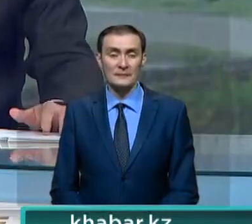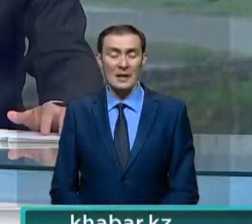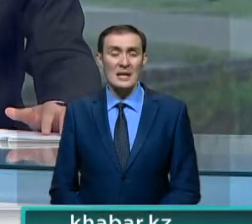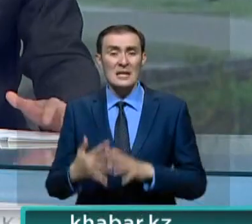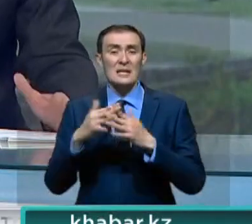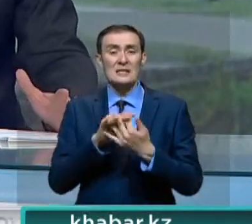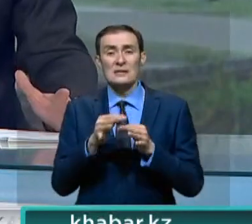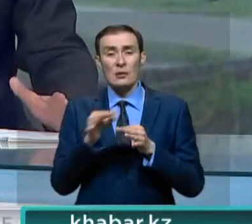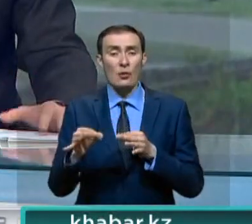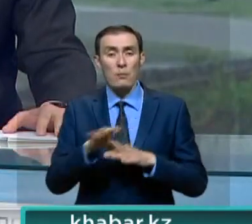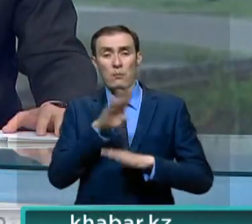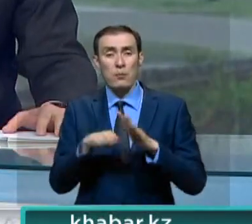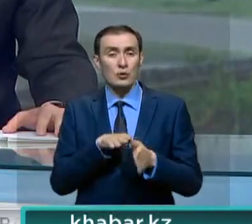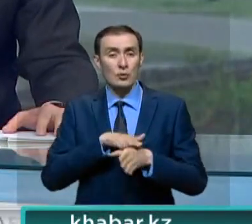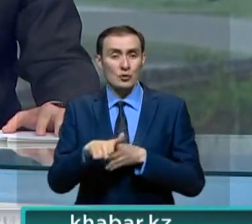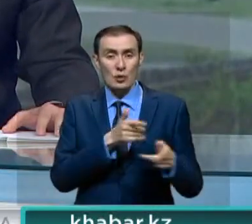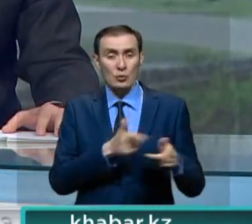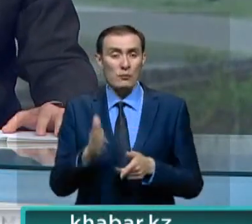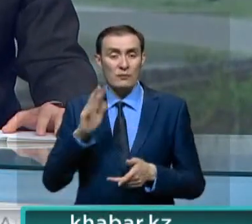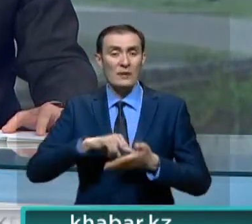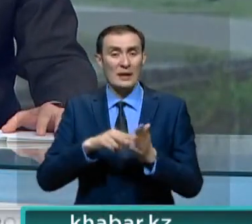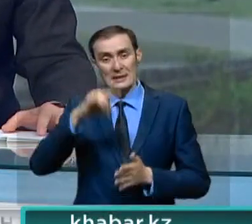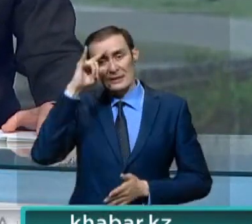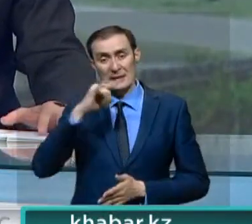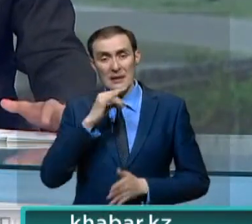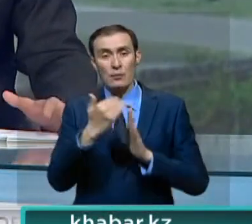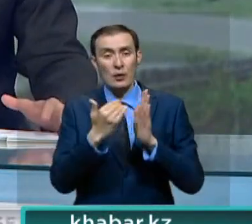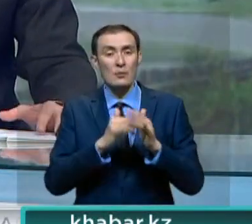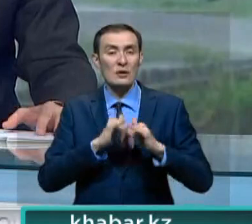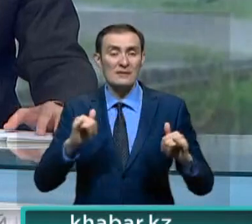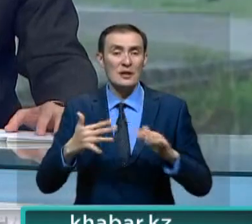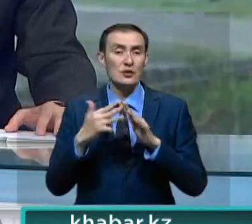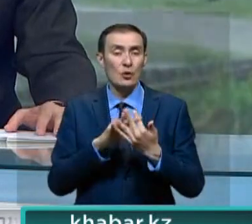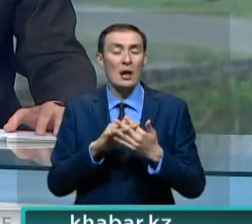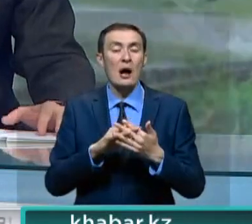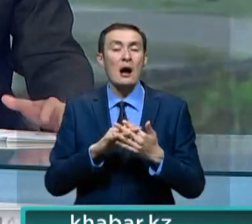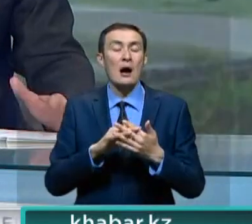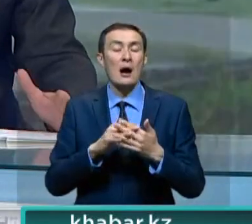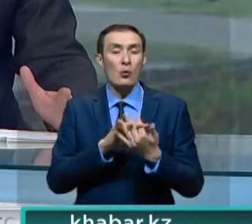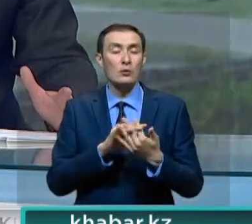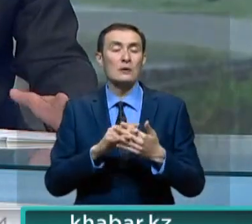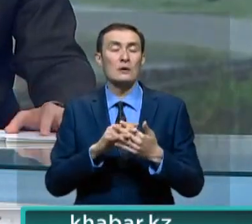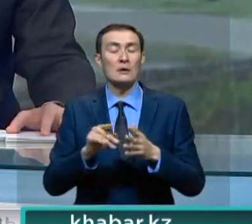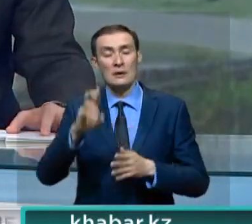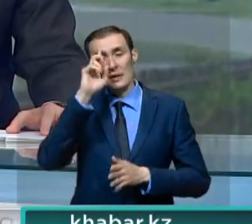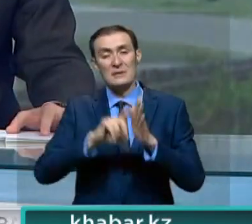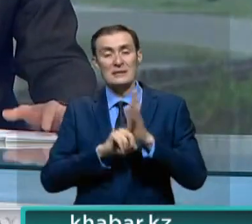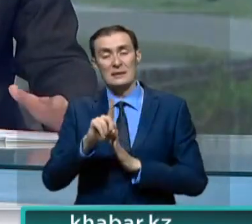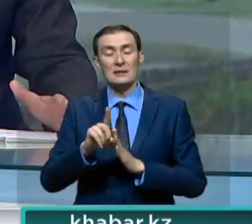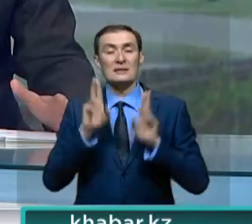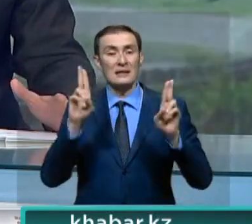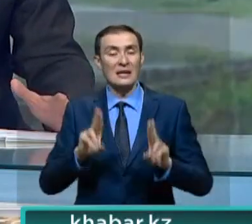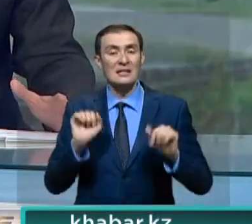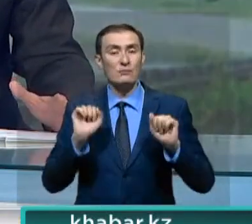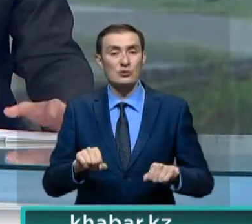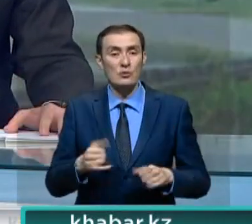Село под ключ. Под таким девизом в Казахстане намерены переформатировать программу развития сел АОЛ Ельбесегэ. Существующие стандарты и